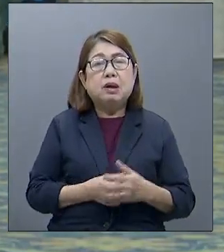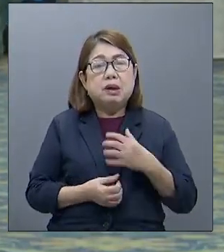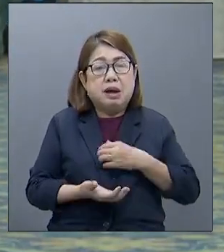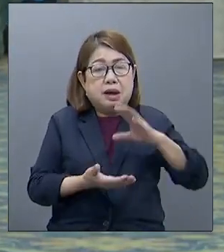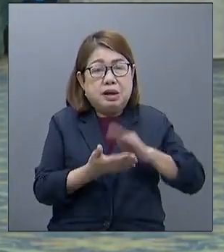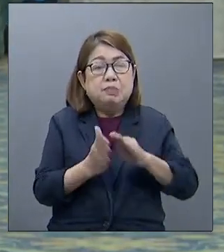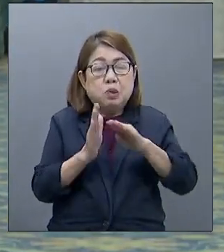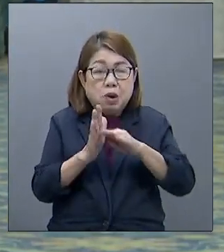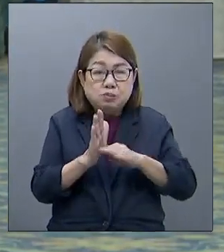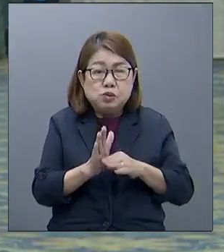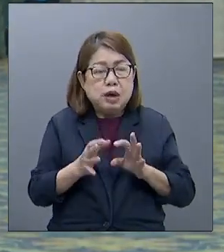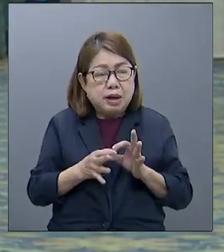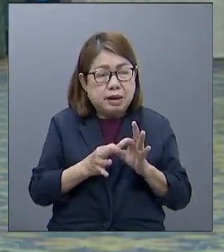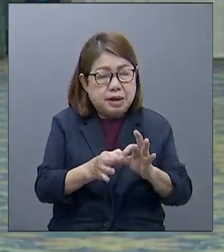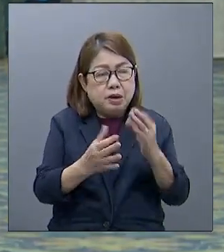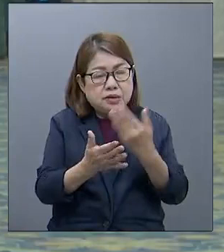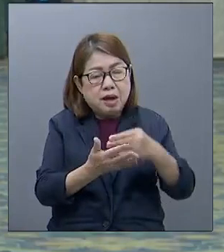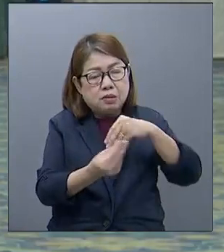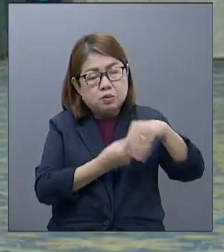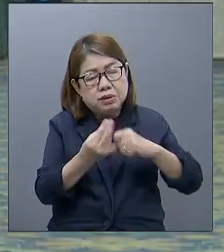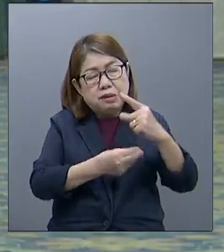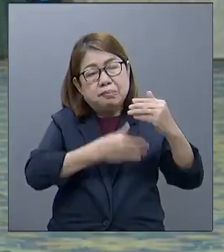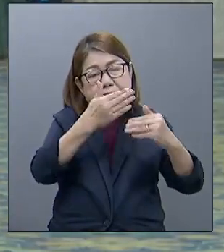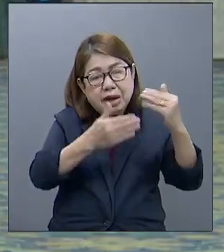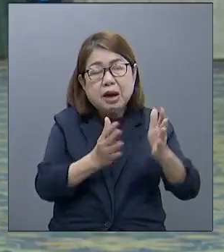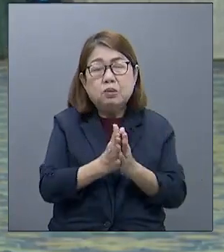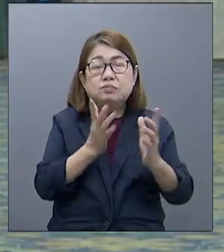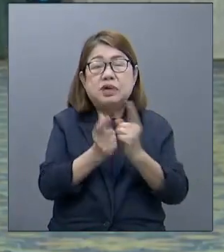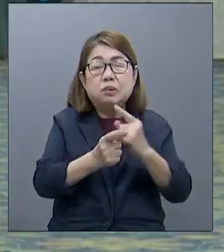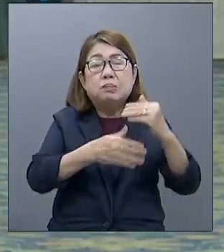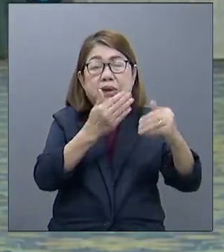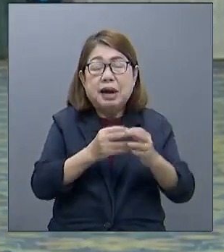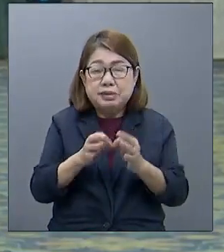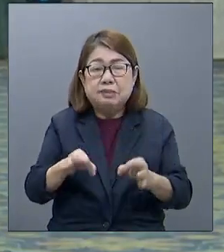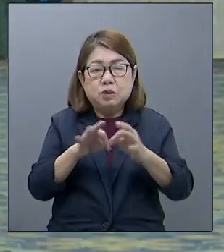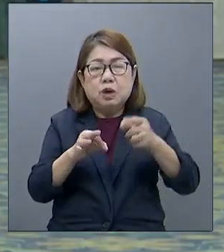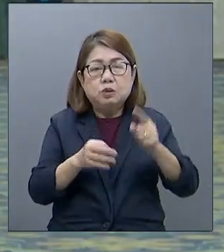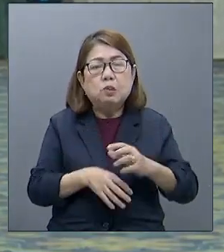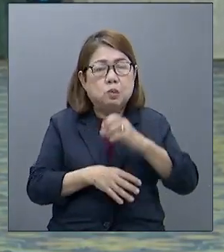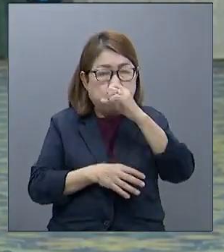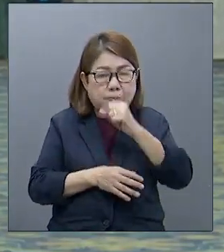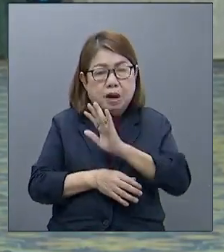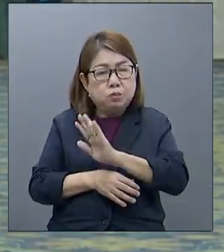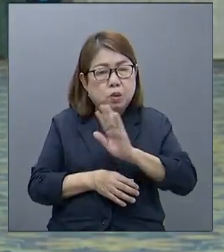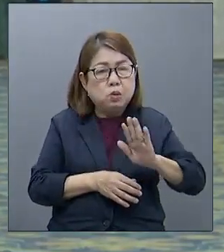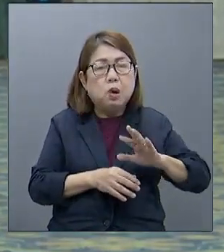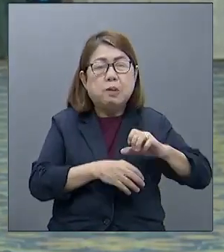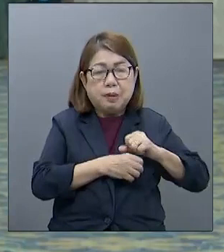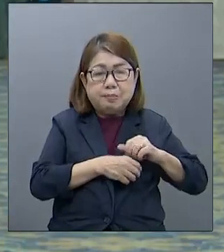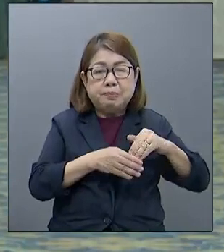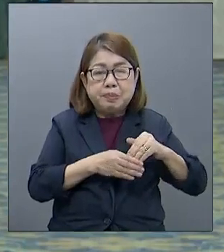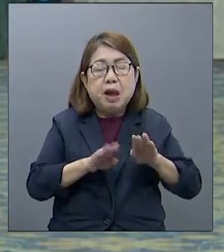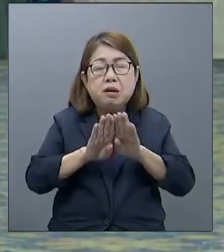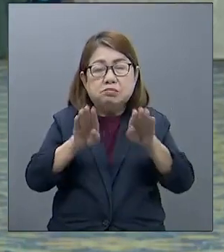ลเพื่อพัฒนาเศรษฐกิจและสังคมนะคะสิ่งหนึ่งที่สำคัญนั่นก็คือการดูแลปกป้องข้อมูลส่วนบุคคลค่ะเรื่องนี้นะคะก็ต้อง